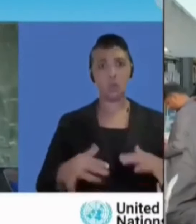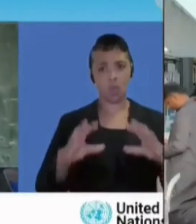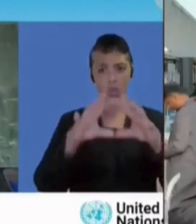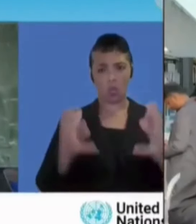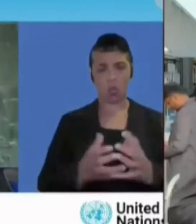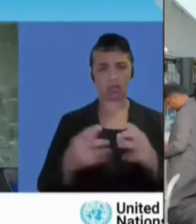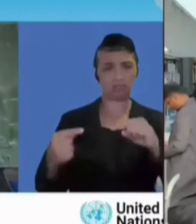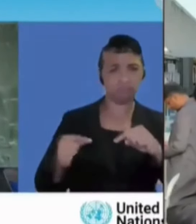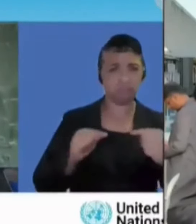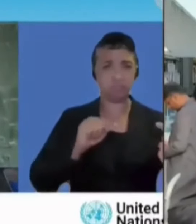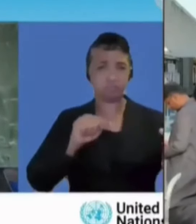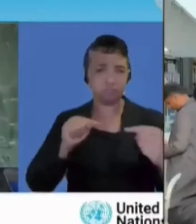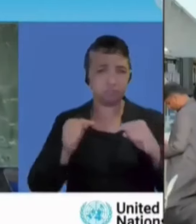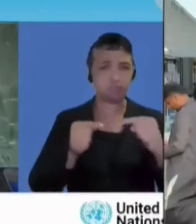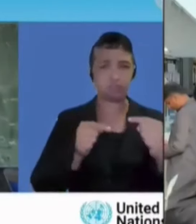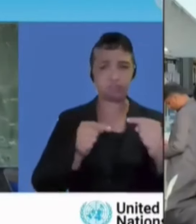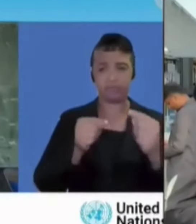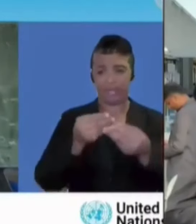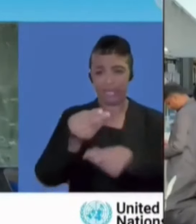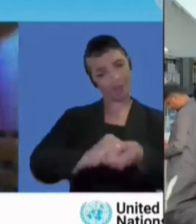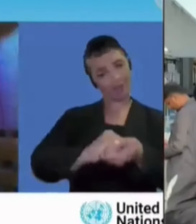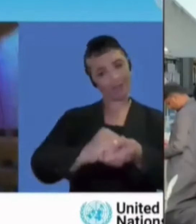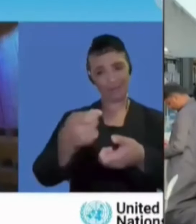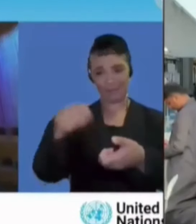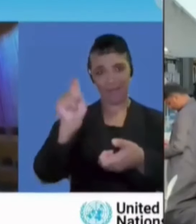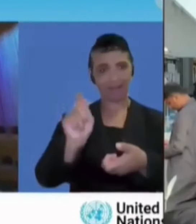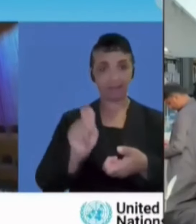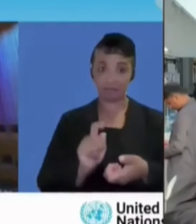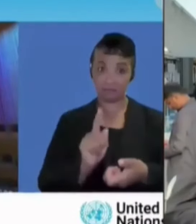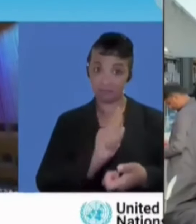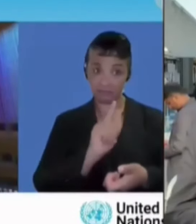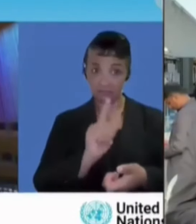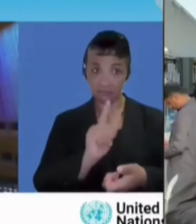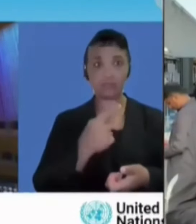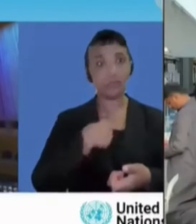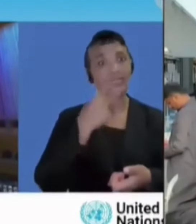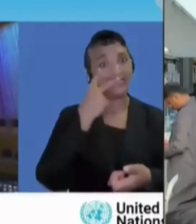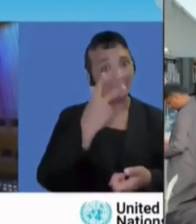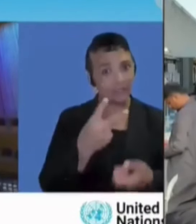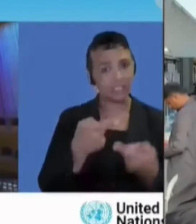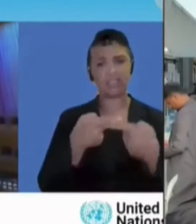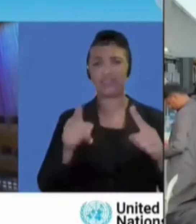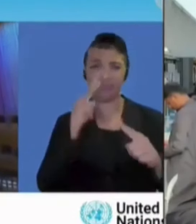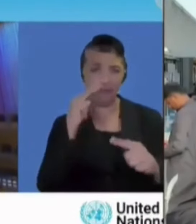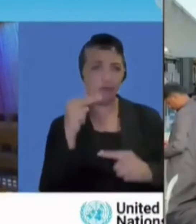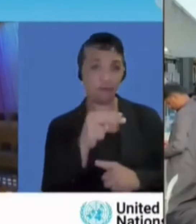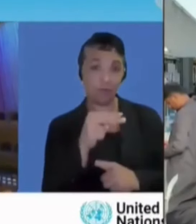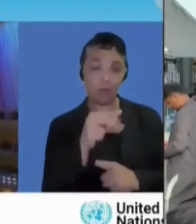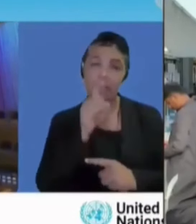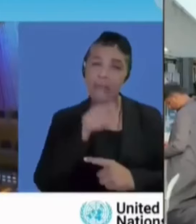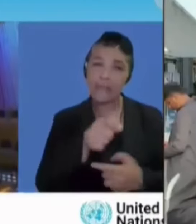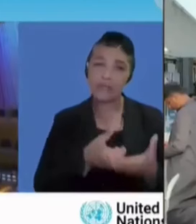mengingat saat ini isu krisis air atau konflik yang berkaitan dengan air ini cukup menarik perhatian